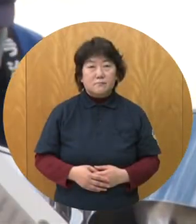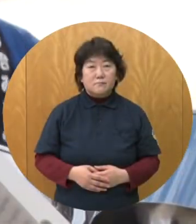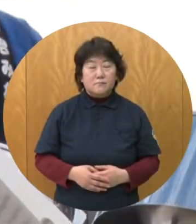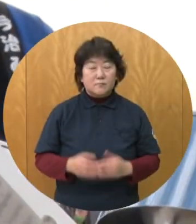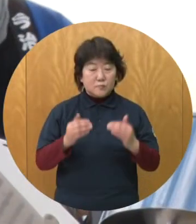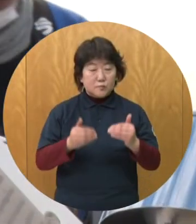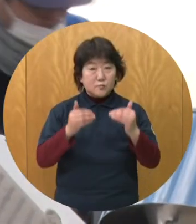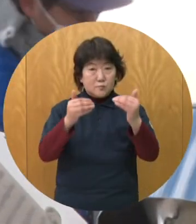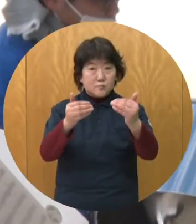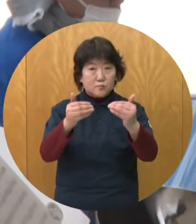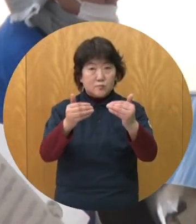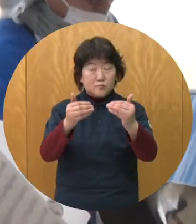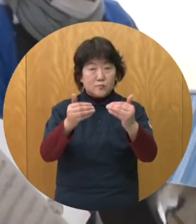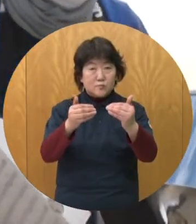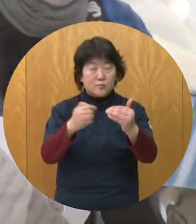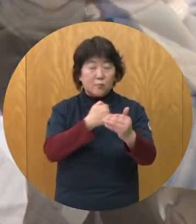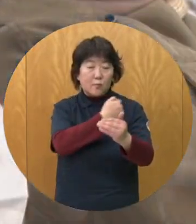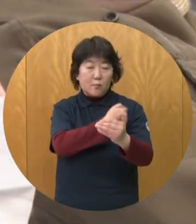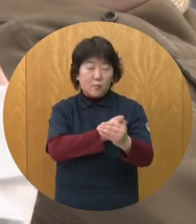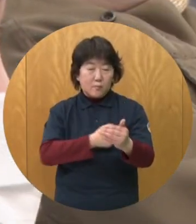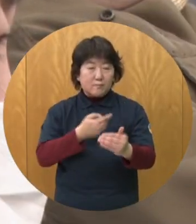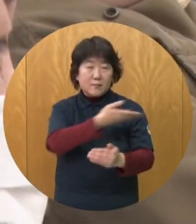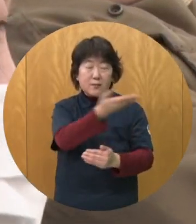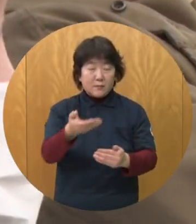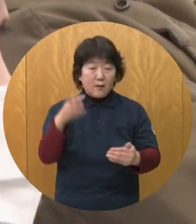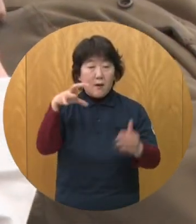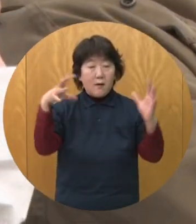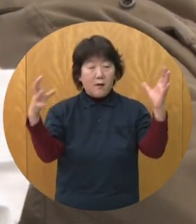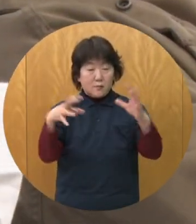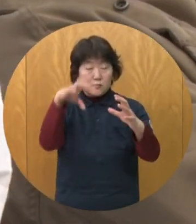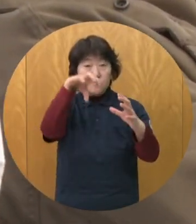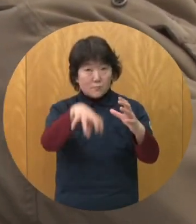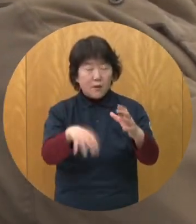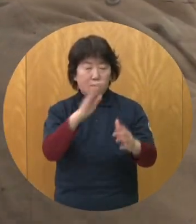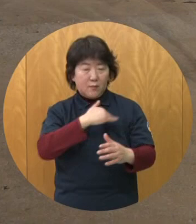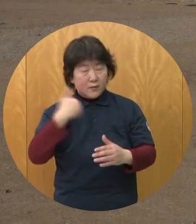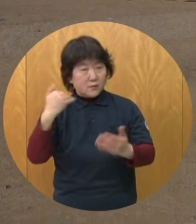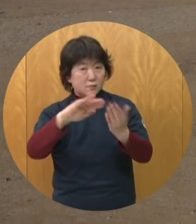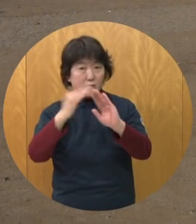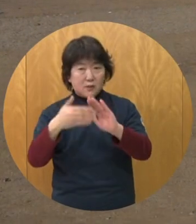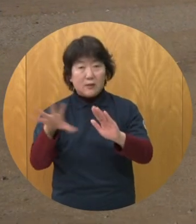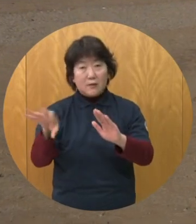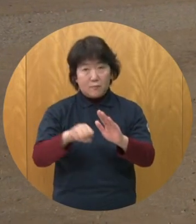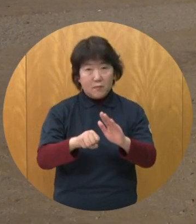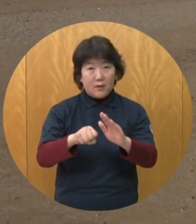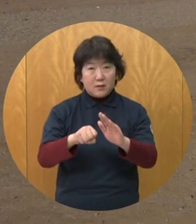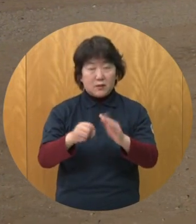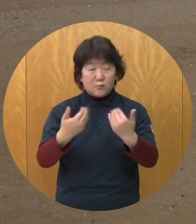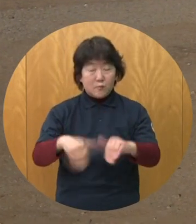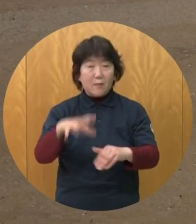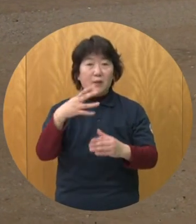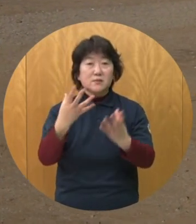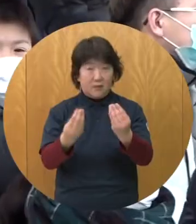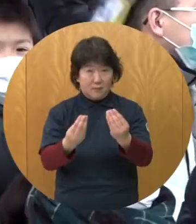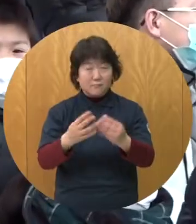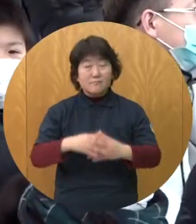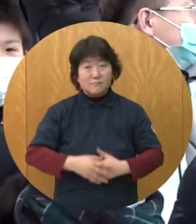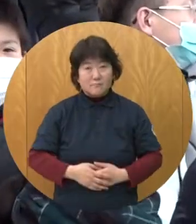進化し続ける心の拠り所となる場所が私たちの町今治に誕生しました